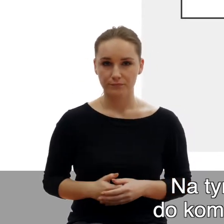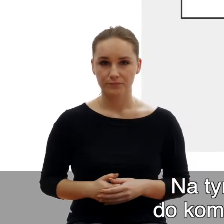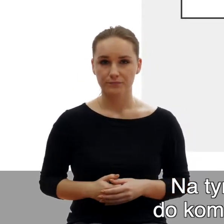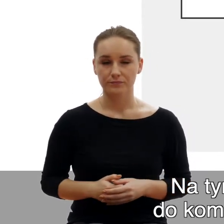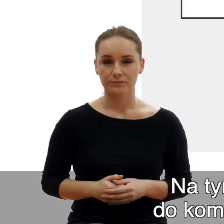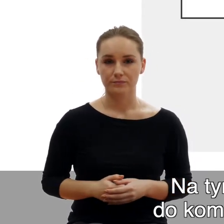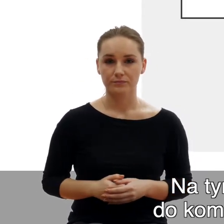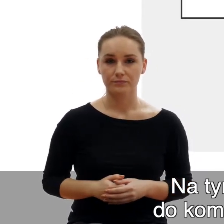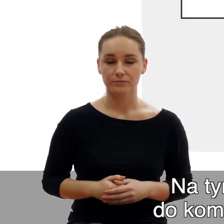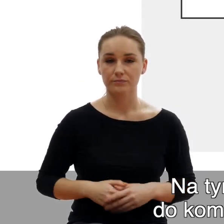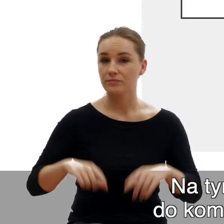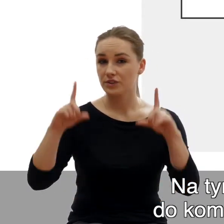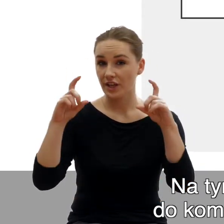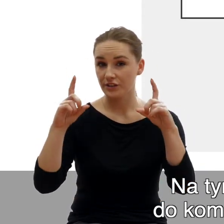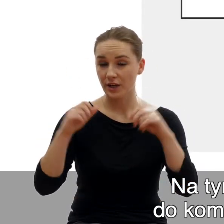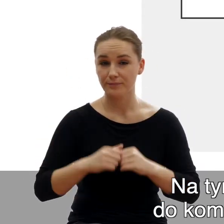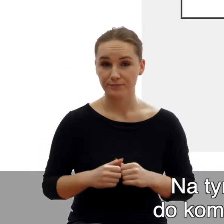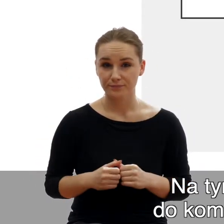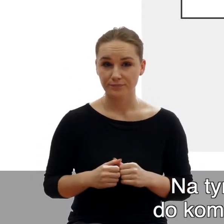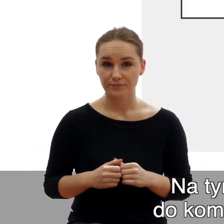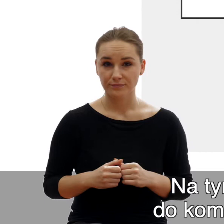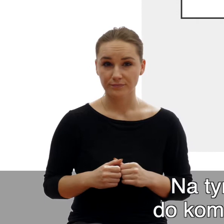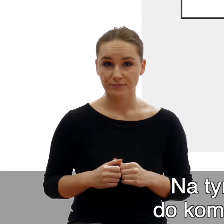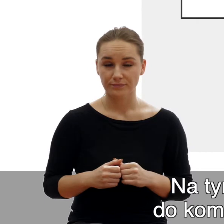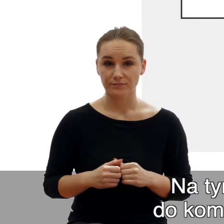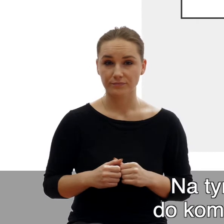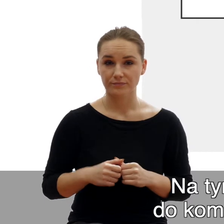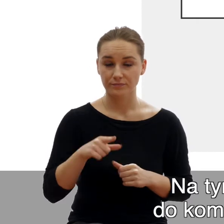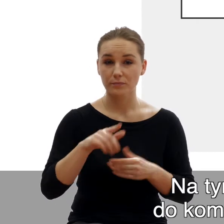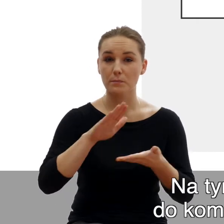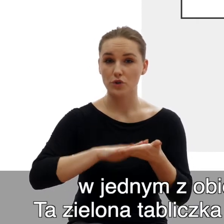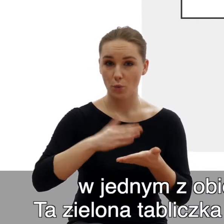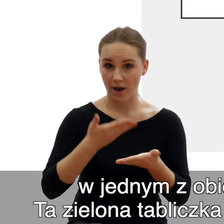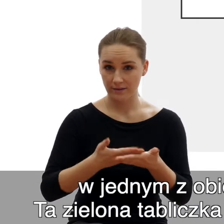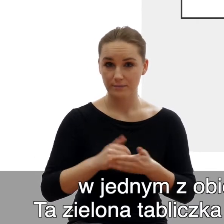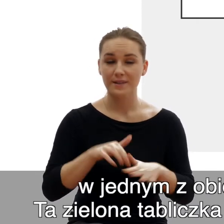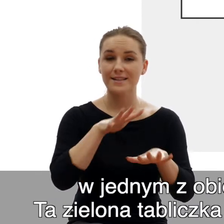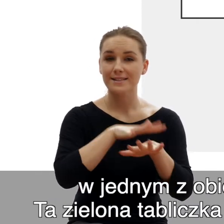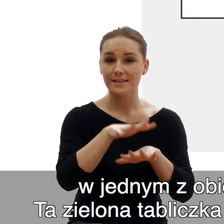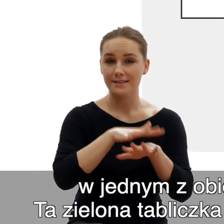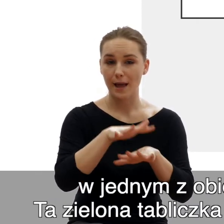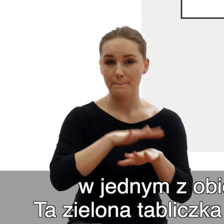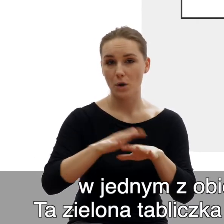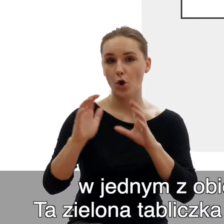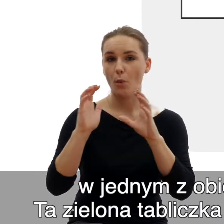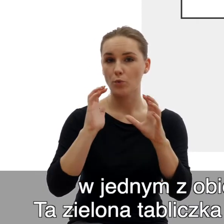przykładowy system do komunikacji z centralą, który znajduje się w jednym z obiektów na terenie Krakowa, w Tauron